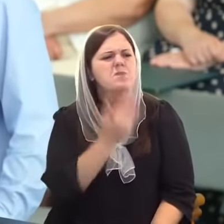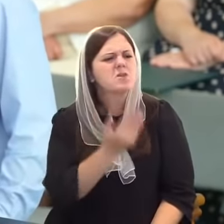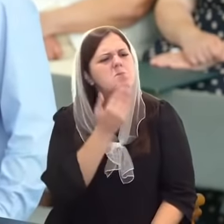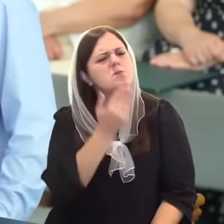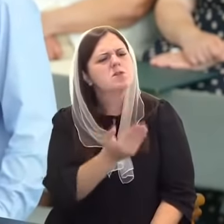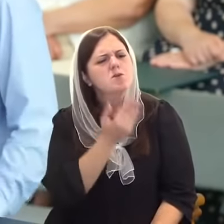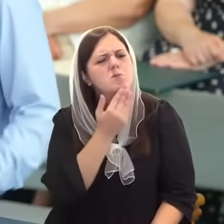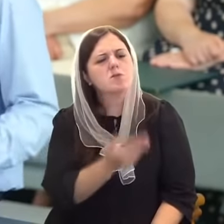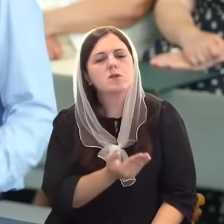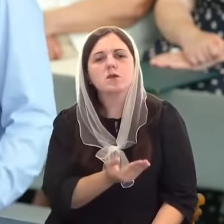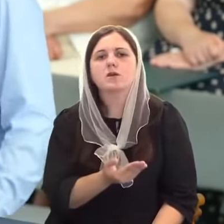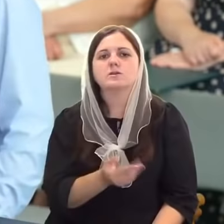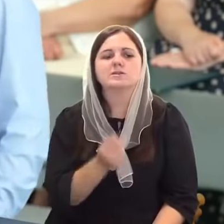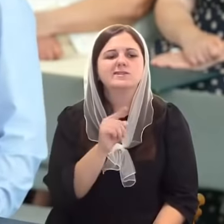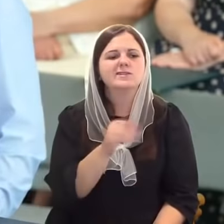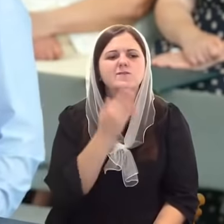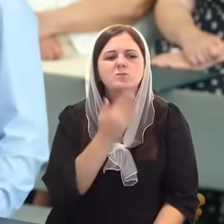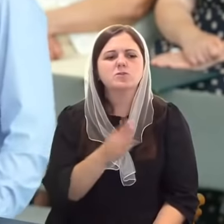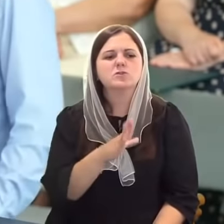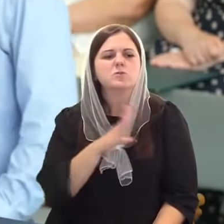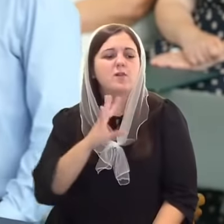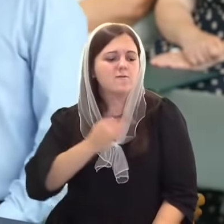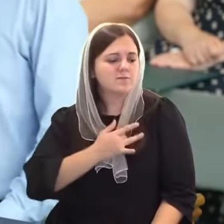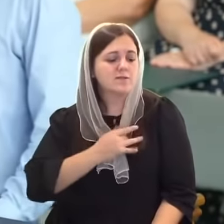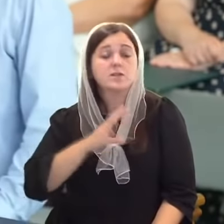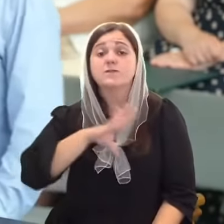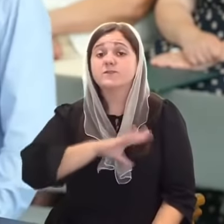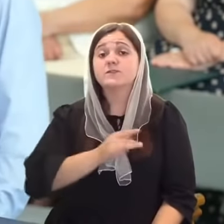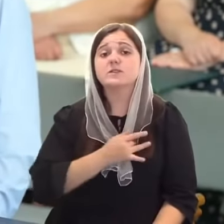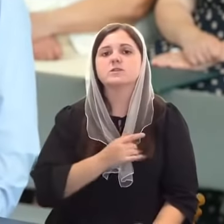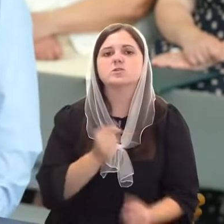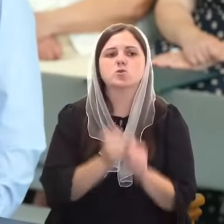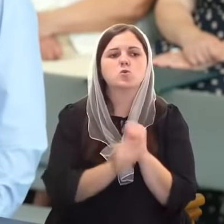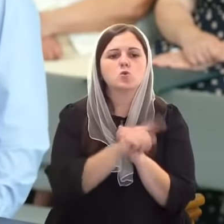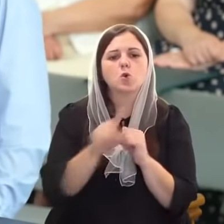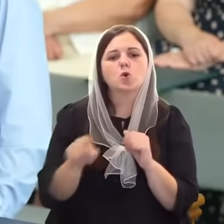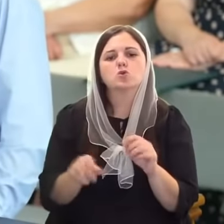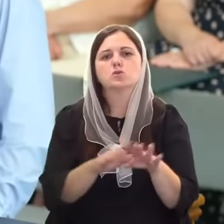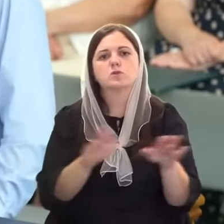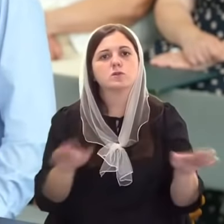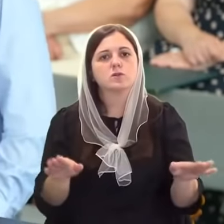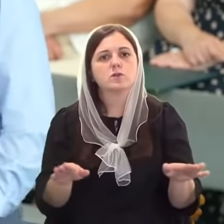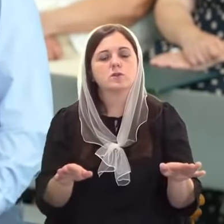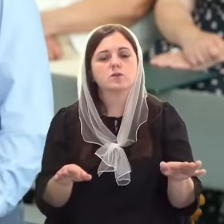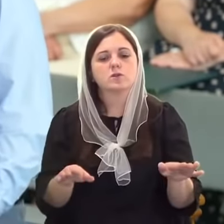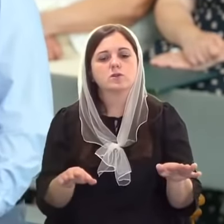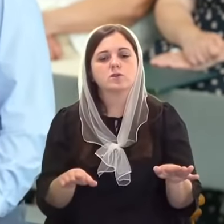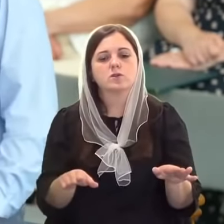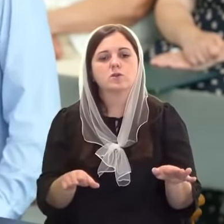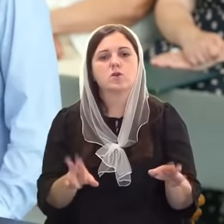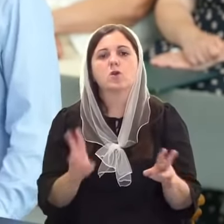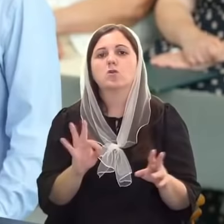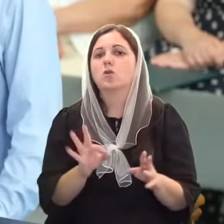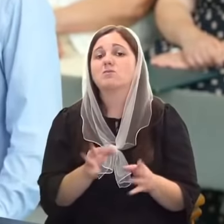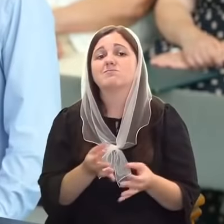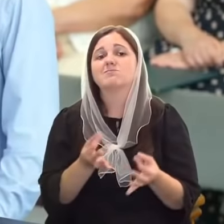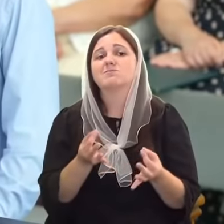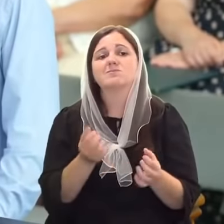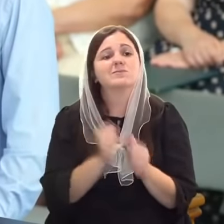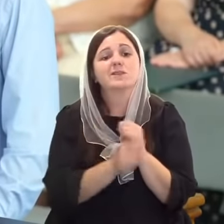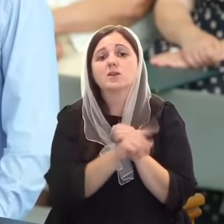И не только я. Эти вопросы были в сердце каждого ребенка-сироты. Но не каждый мог об этом сказать